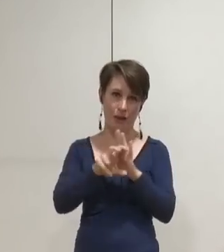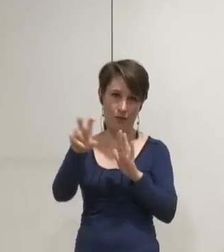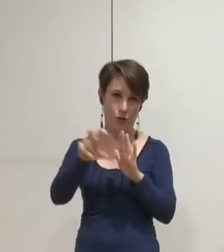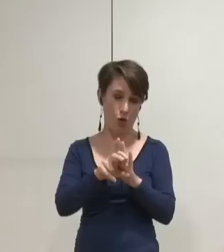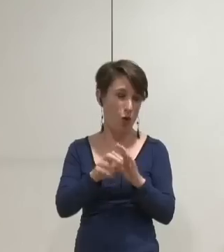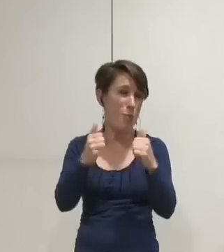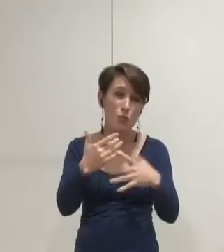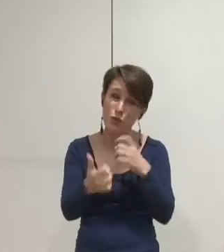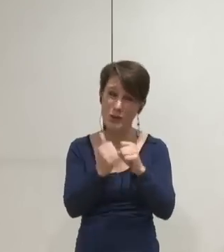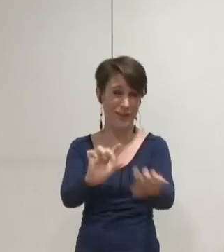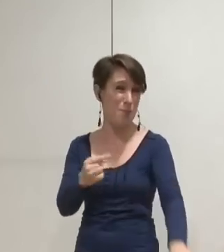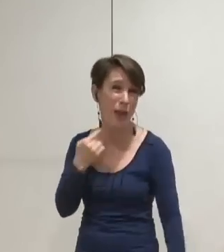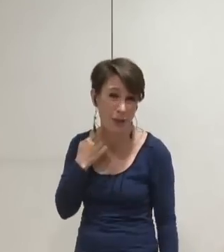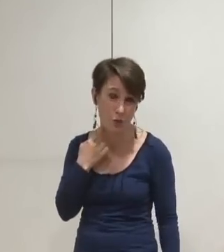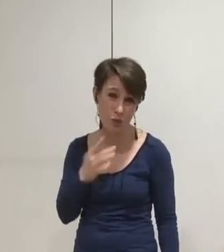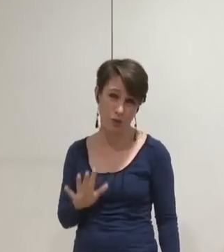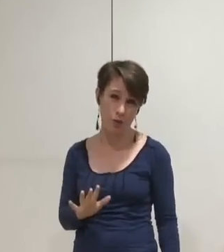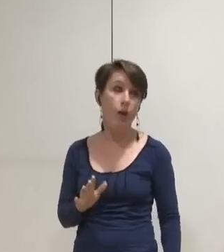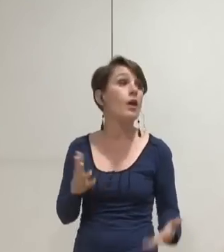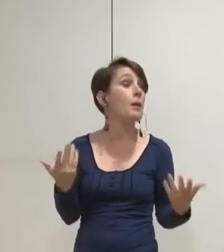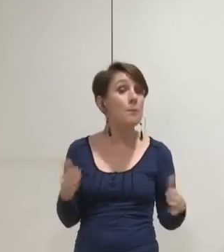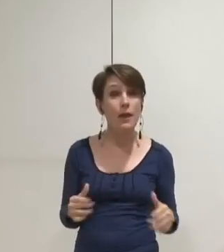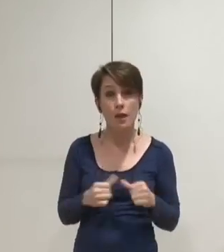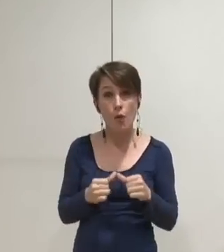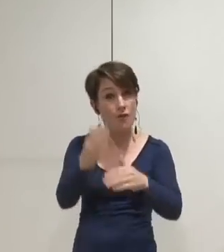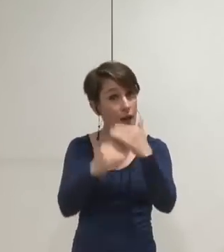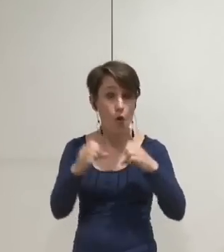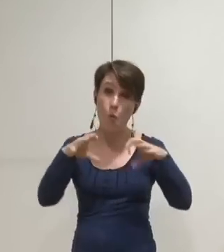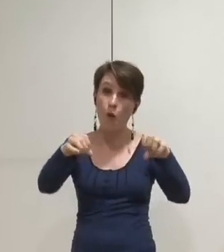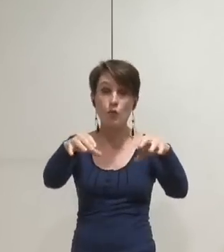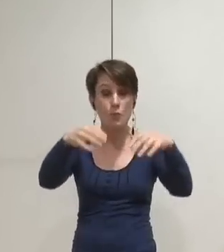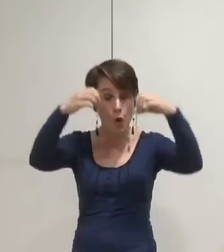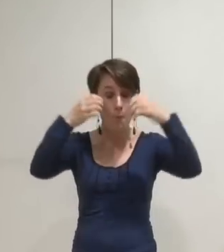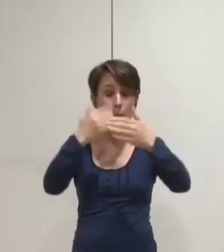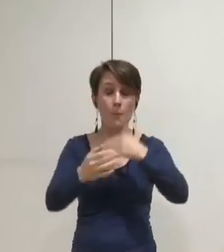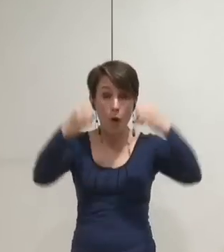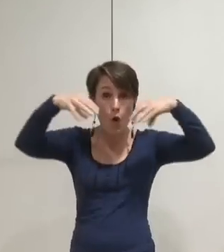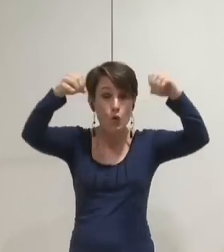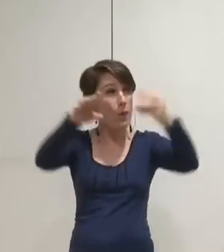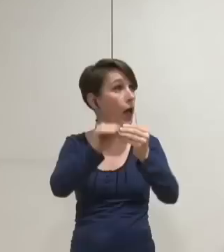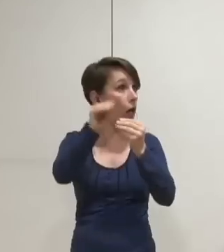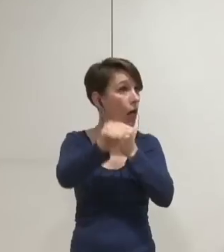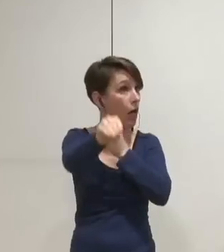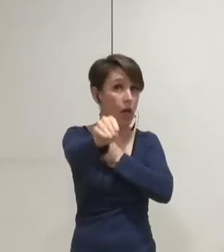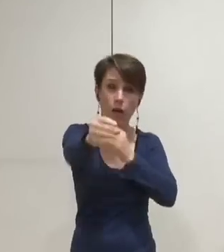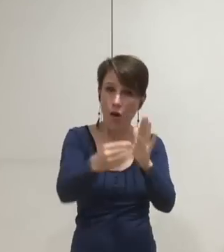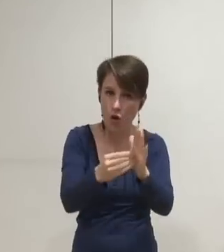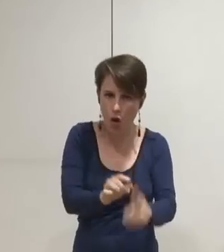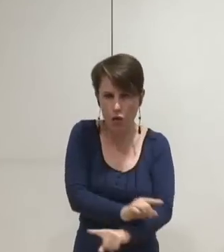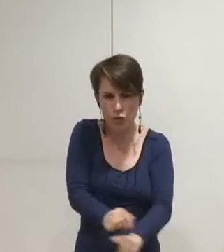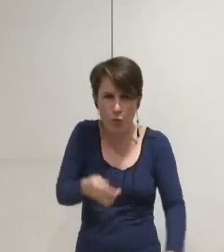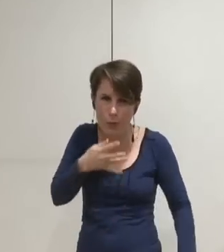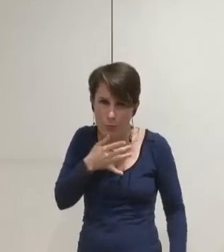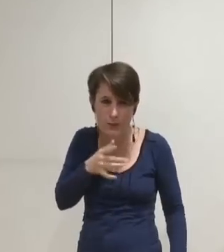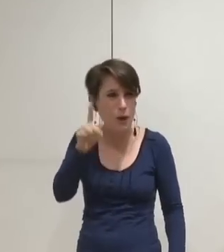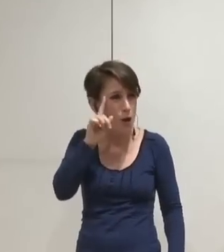faut-il pour pour autant retarder la mise en œuvre du plan lumière dont Grenoble a besoin car c'est bien à cause du manque d'ambition stratégique de nos prédécesseurs